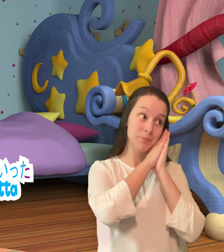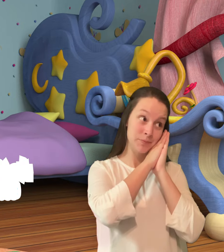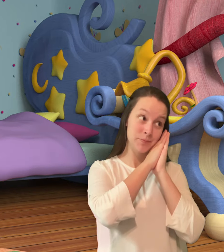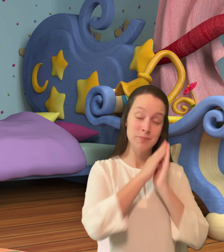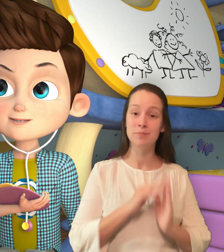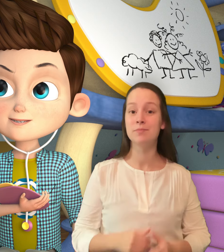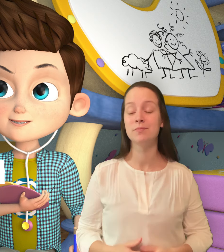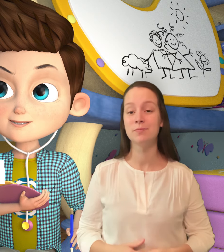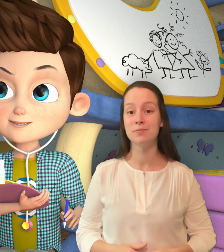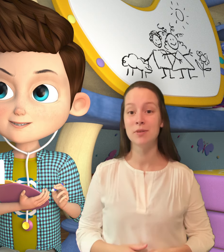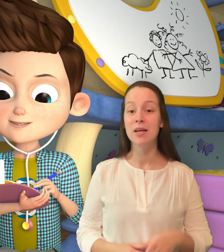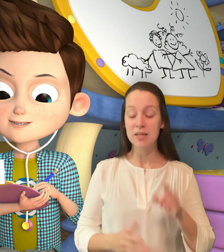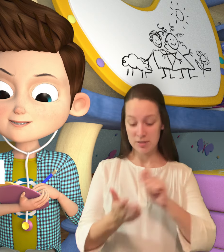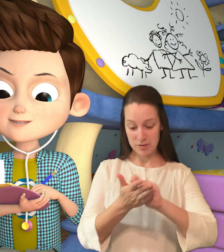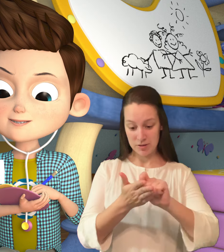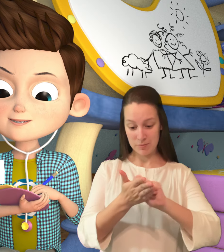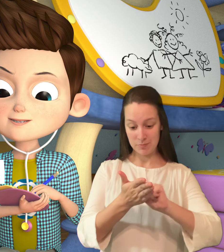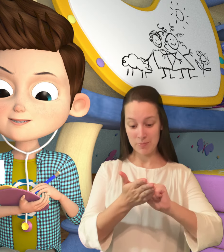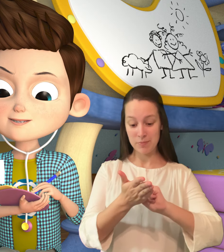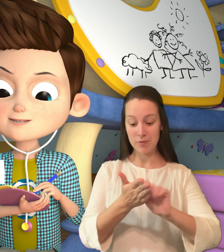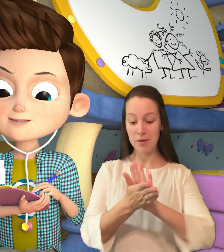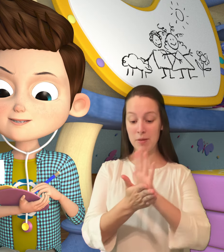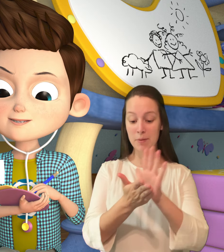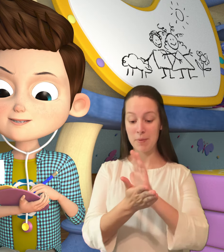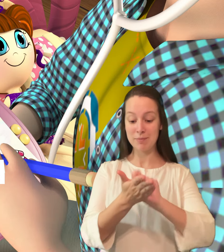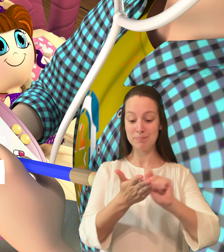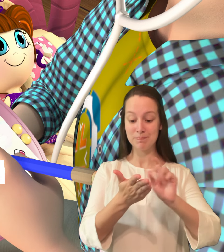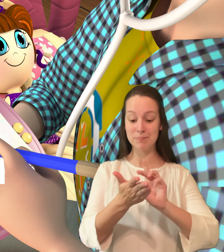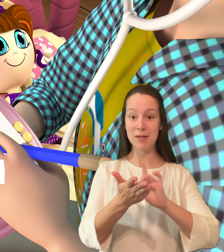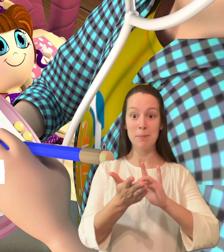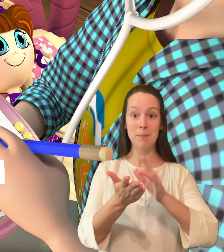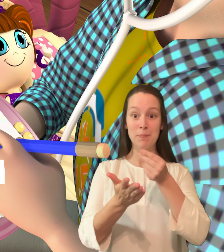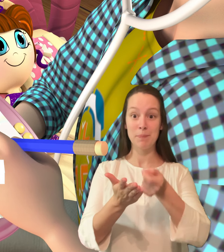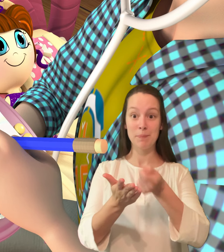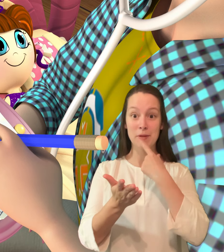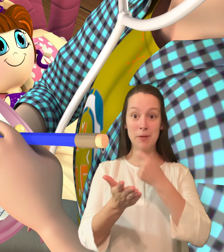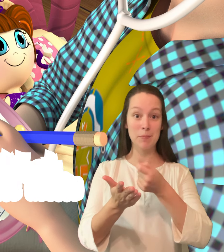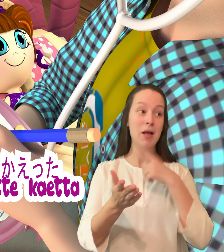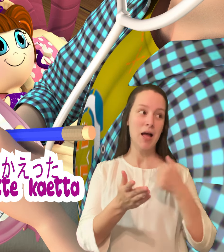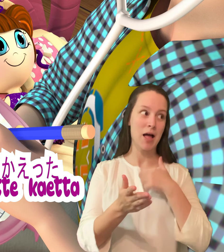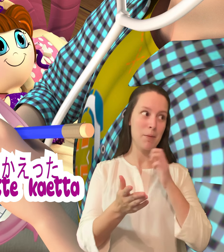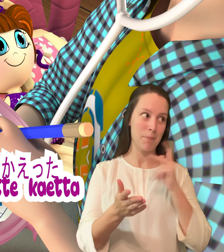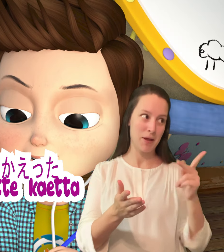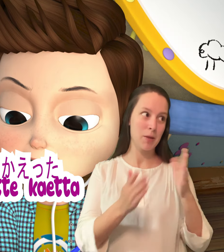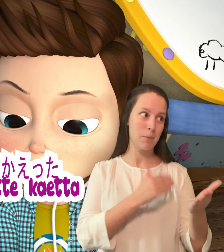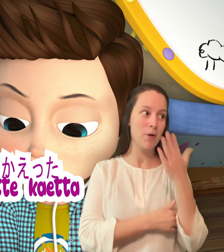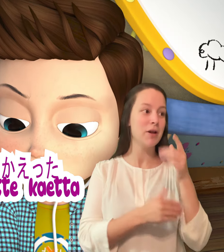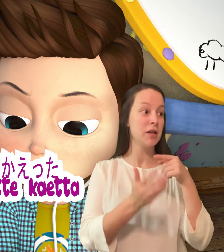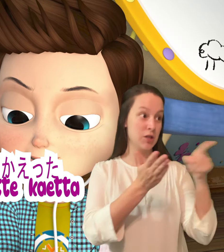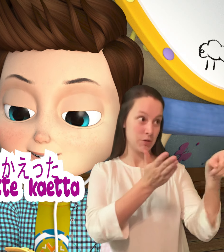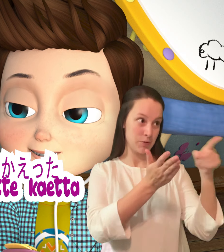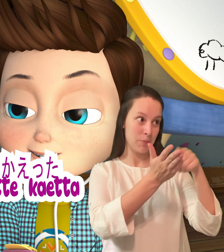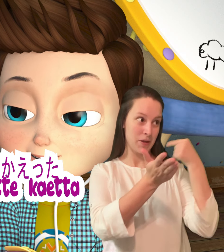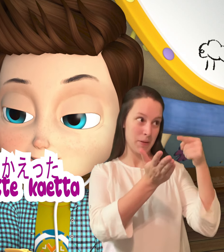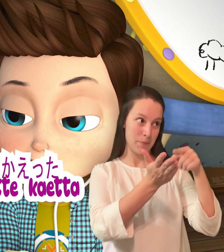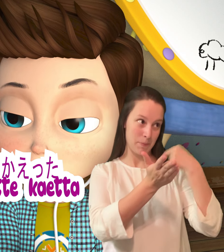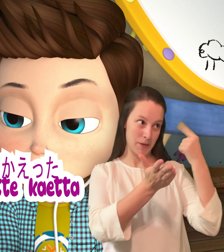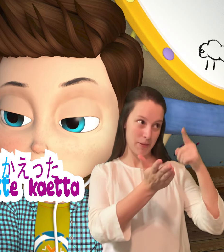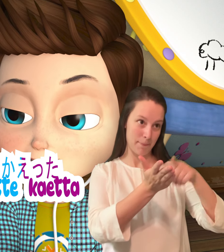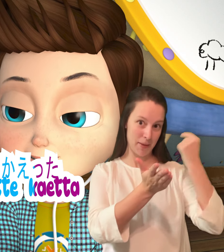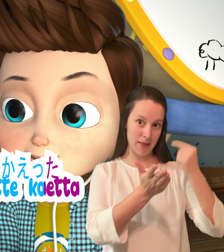が言ったお薬を髪に描いておいた明日も見に来る